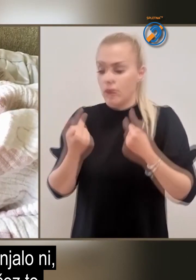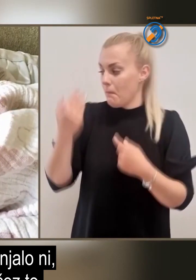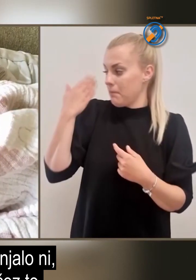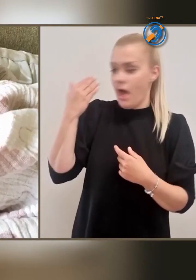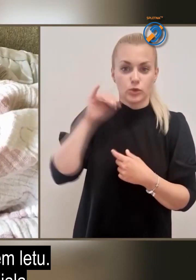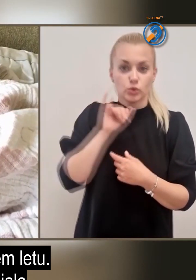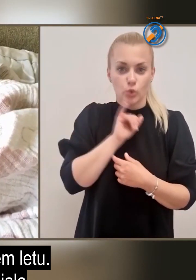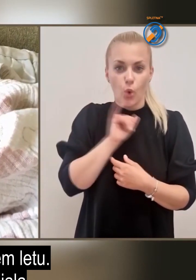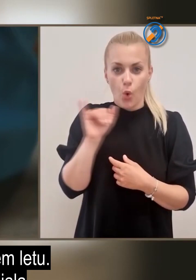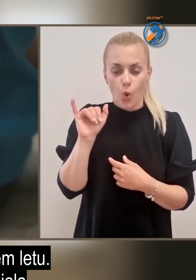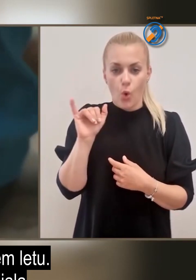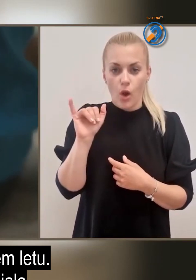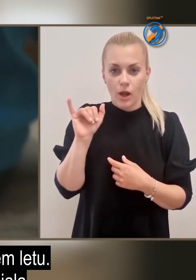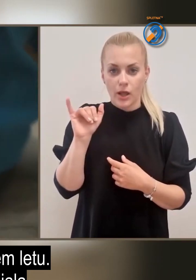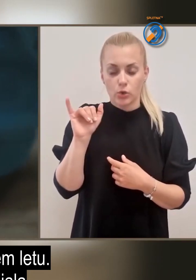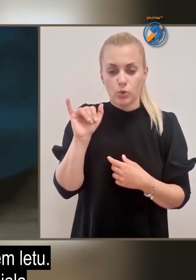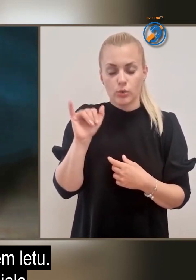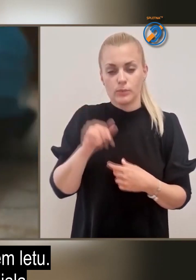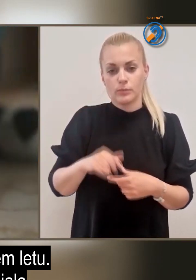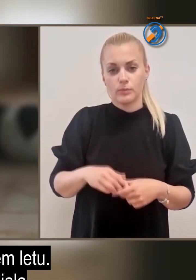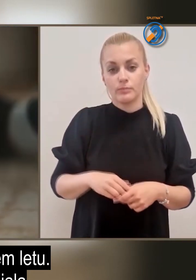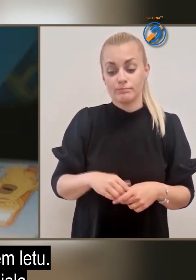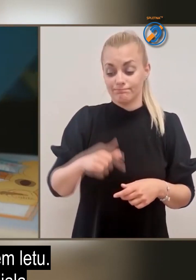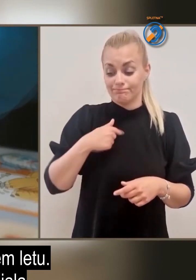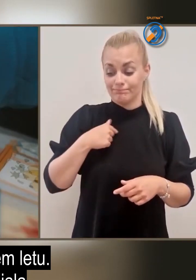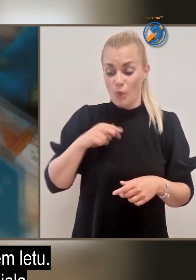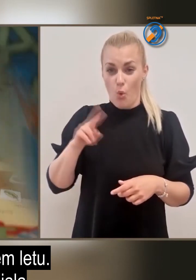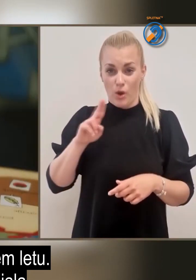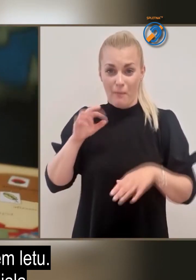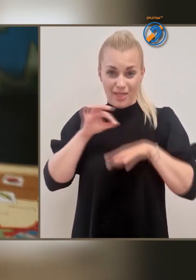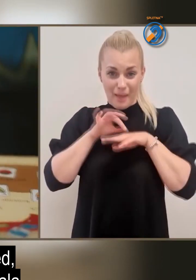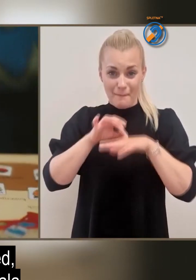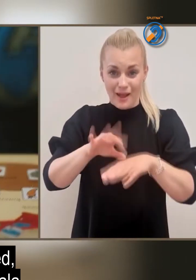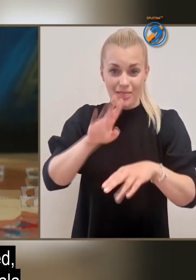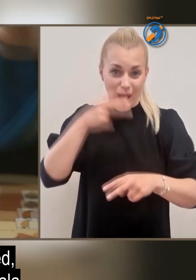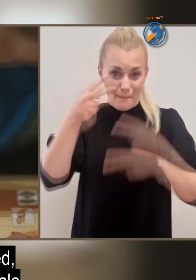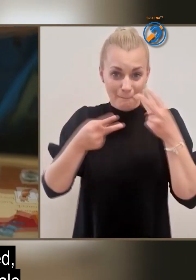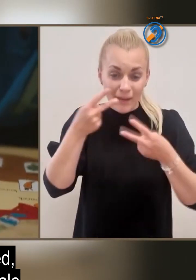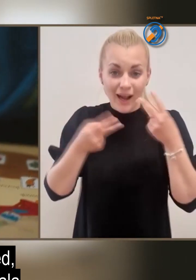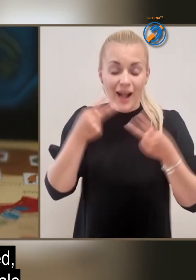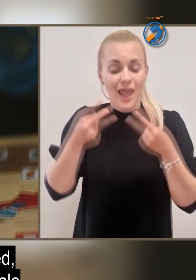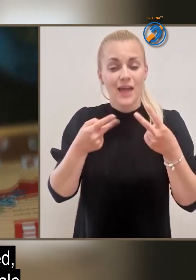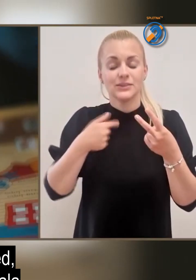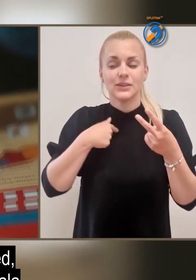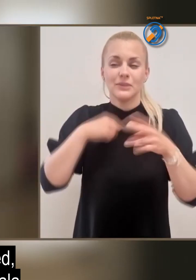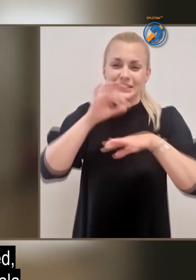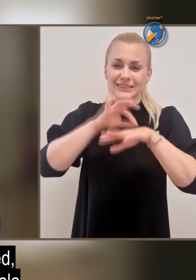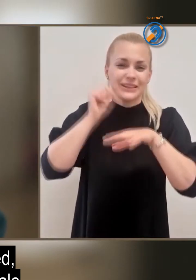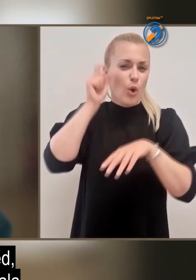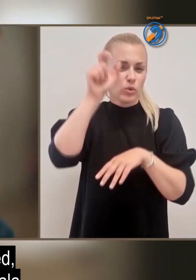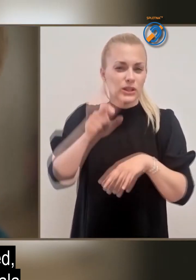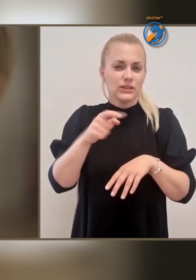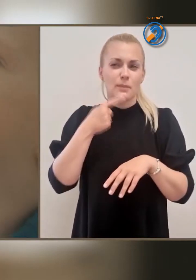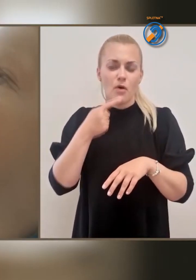šla čez to, kar smo doživeli v zadnjem letu. Ko sem Urbana odpeljala na pediatrični pregled, sem